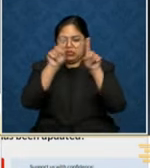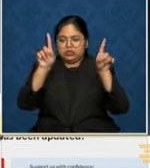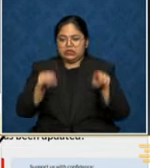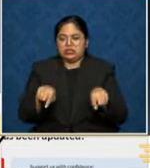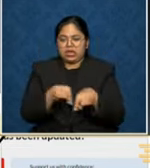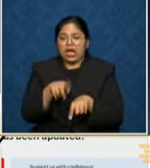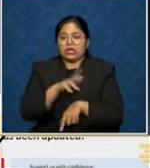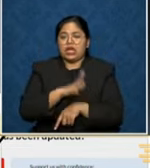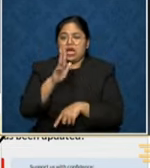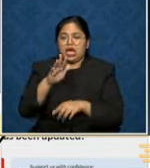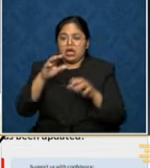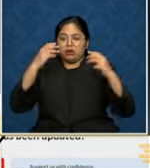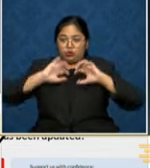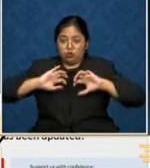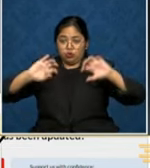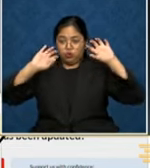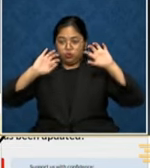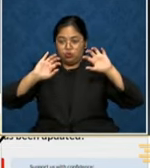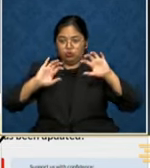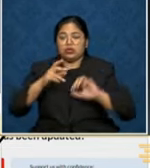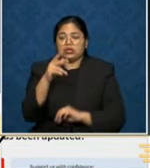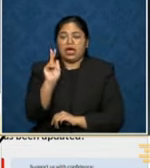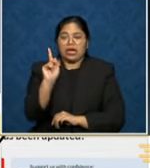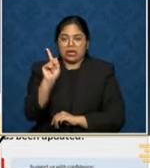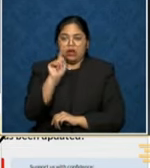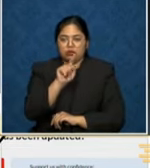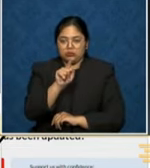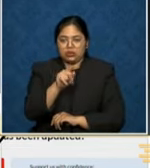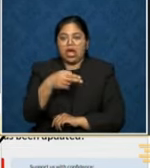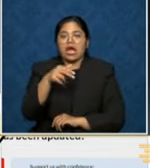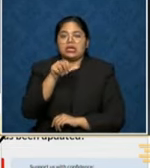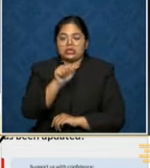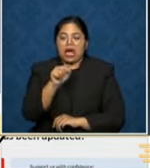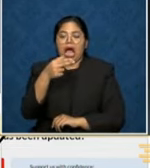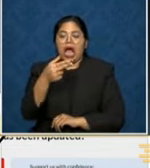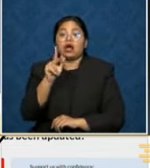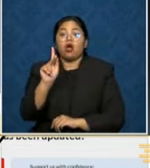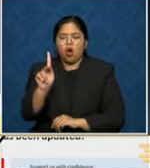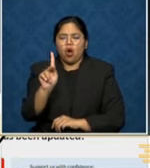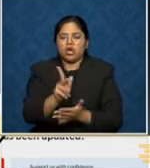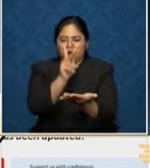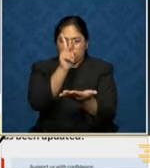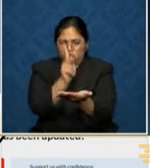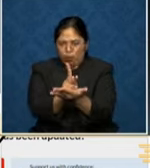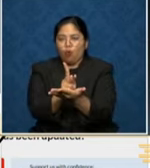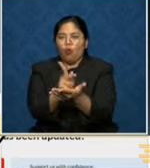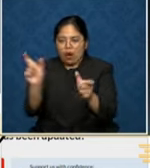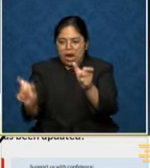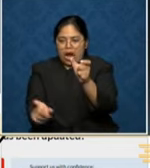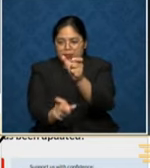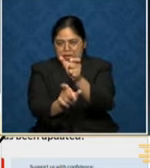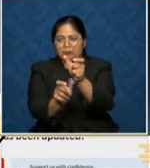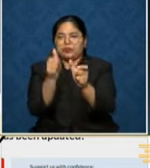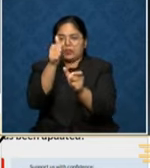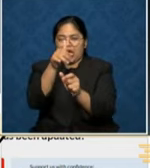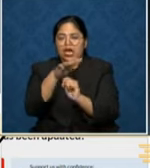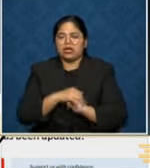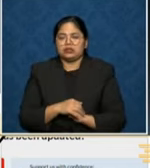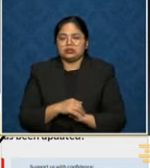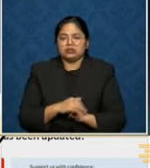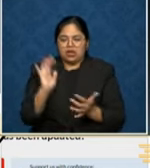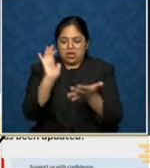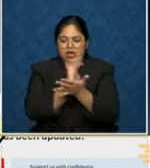เขาเข้าถึงสหกรณ์ปล่อยกู้มีหลักค้ำผมถามว่าสถาบันทางการเกษตร